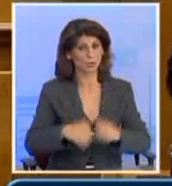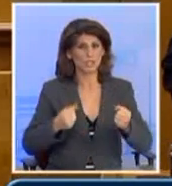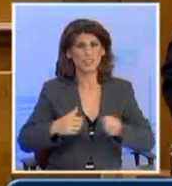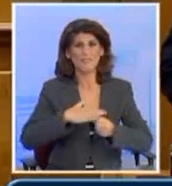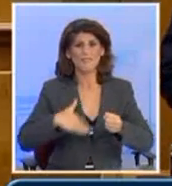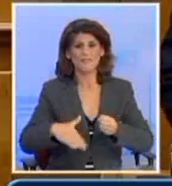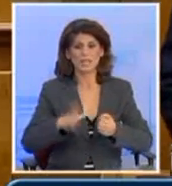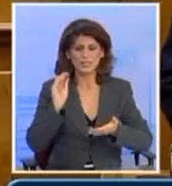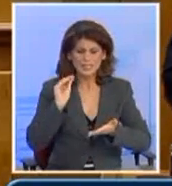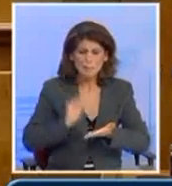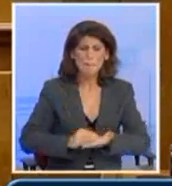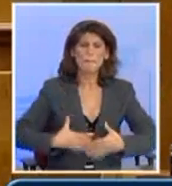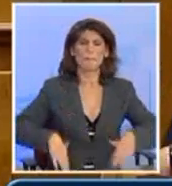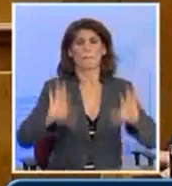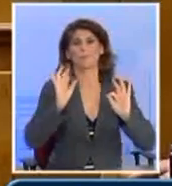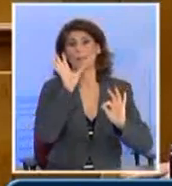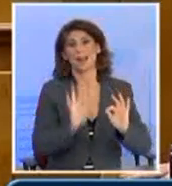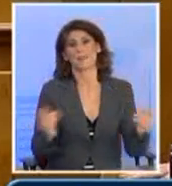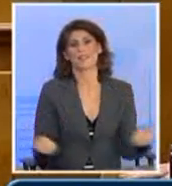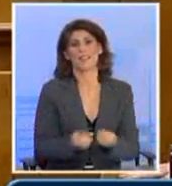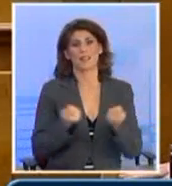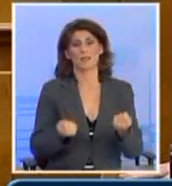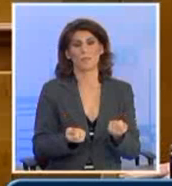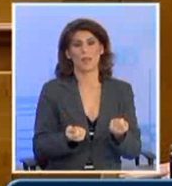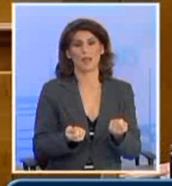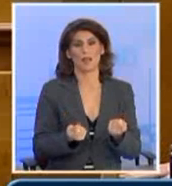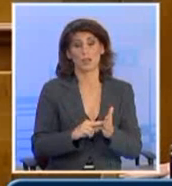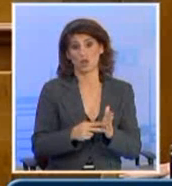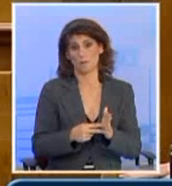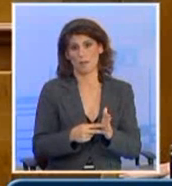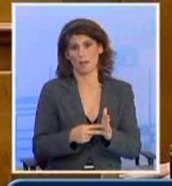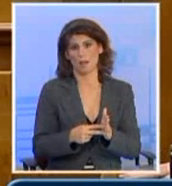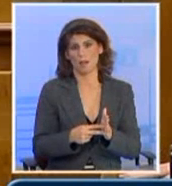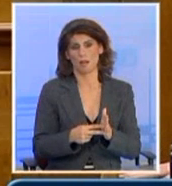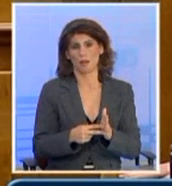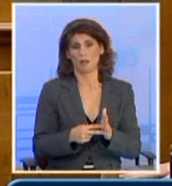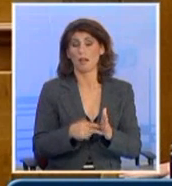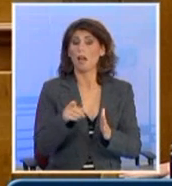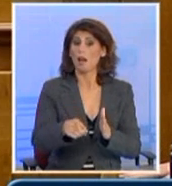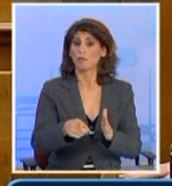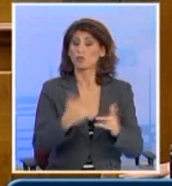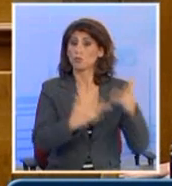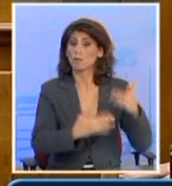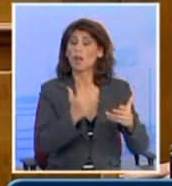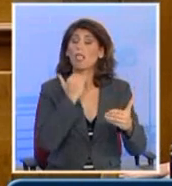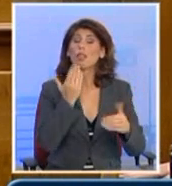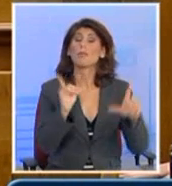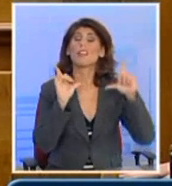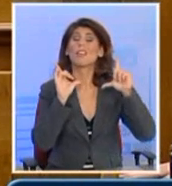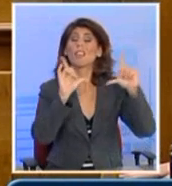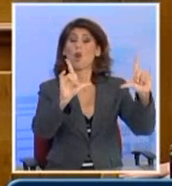βάση επανεκκίνησης της πραγματικής οικονομίας. Και είναι ένας προϋπολογισμός που δεν μπορεί να είναι